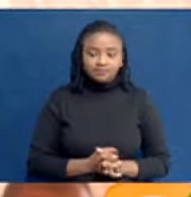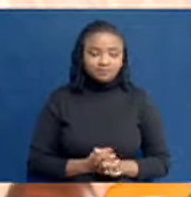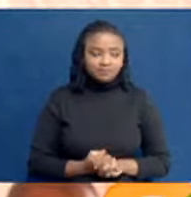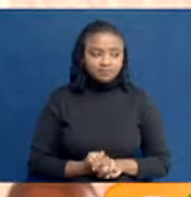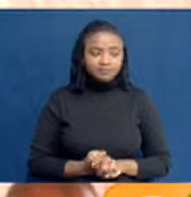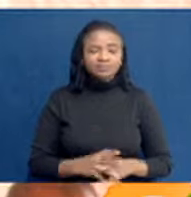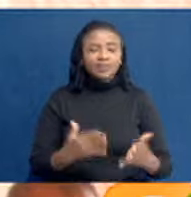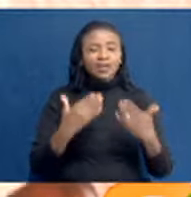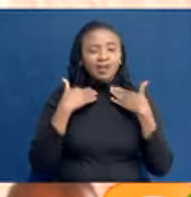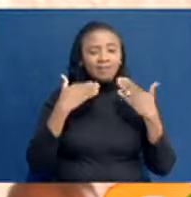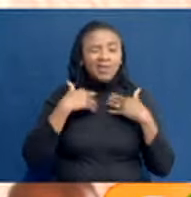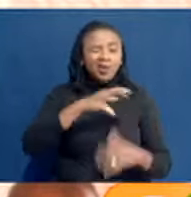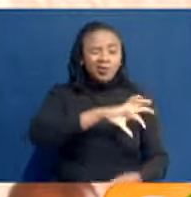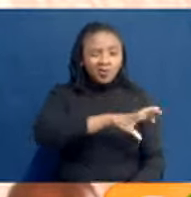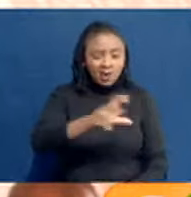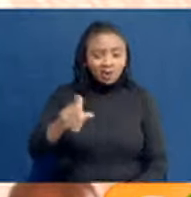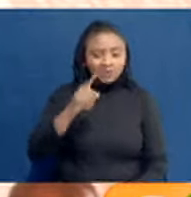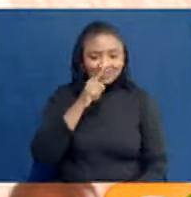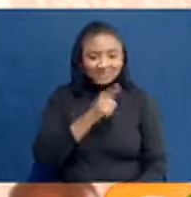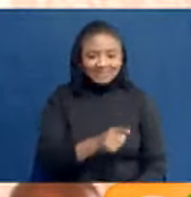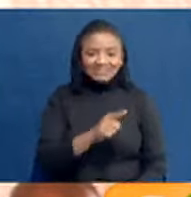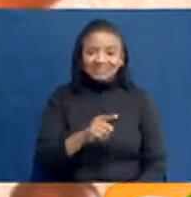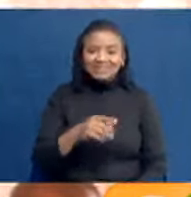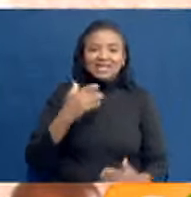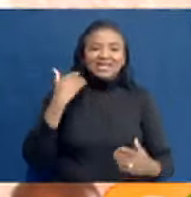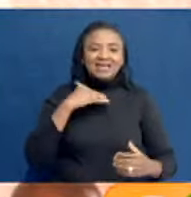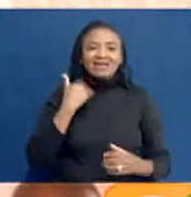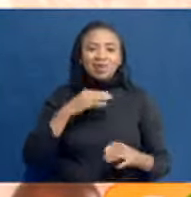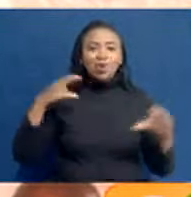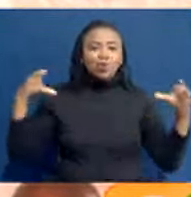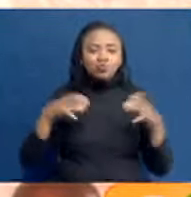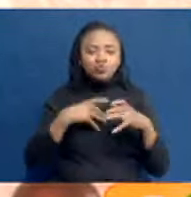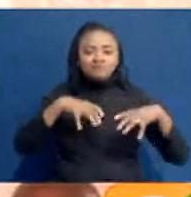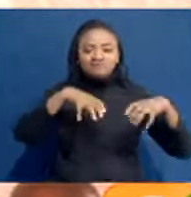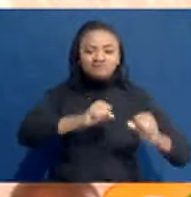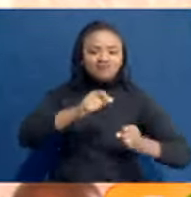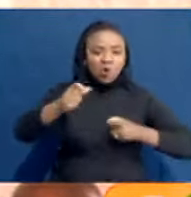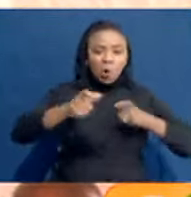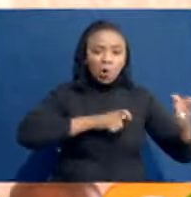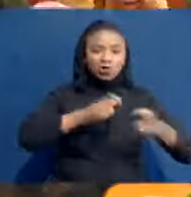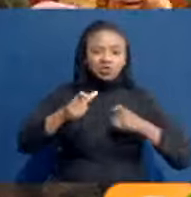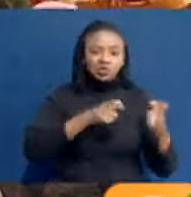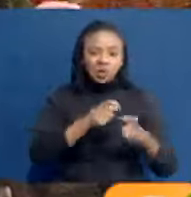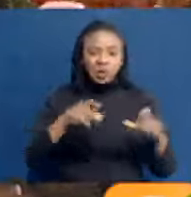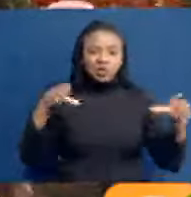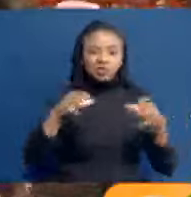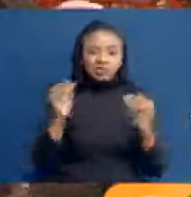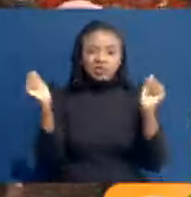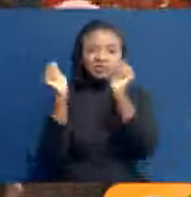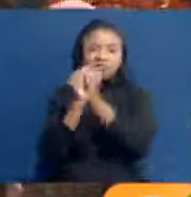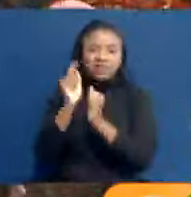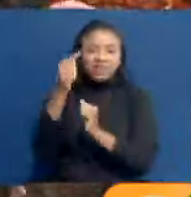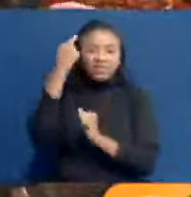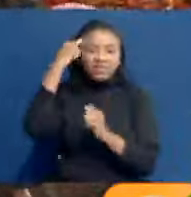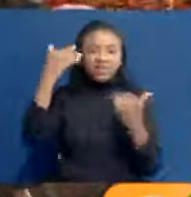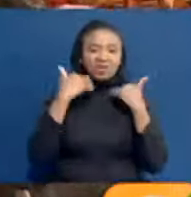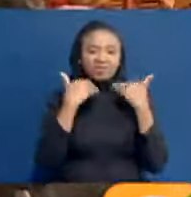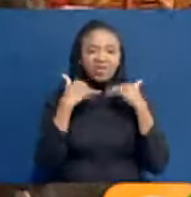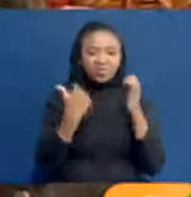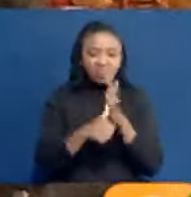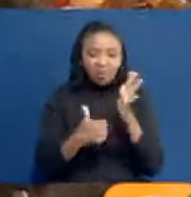Meru County haitatekwa nyara na makatero 10 ambao wanafikiria Meru iko na shida.